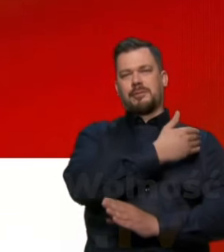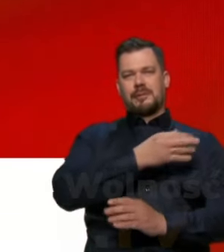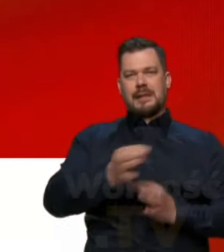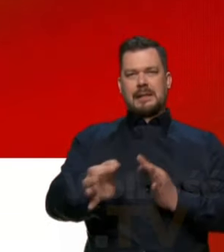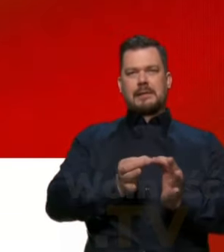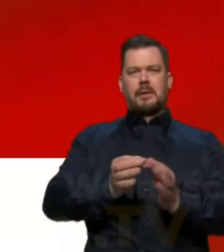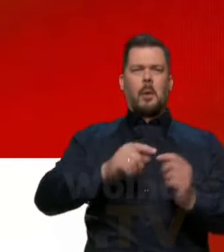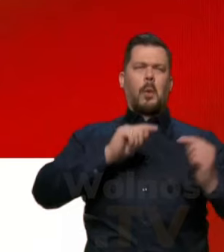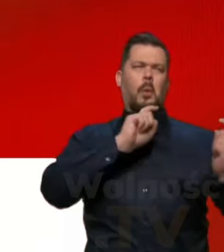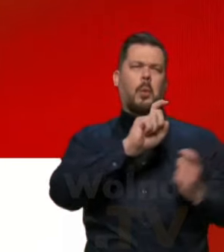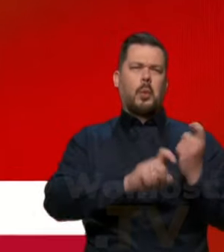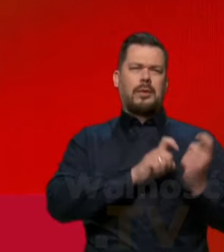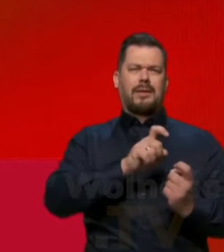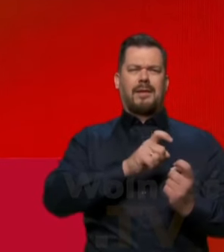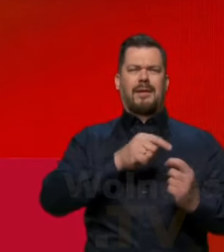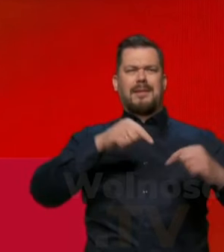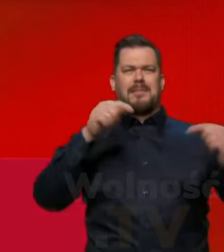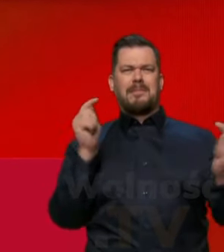poprzednie spory,